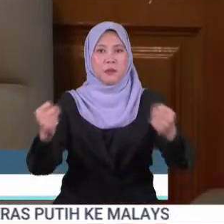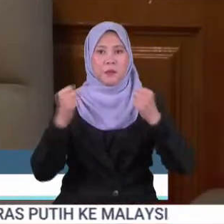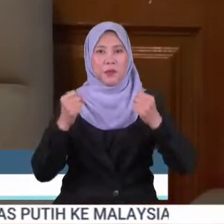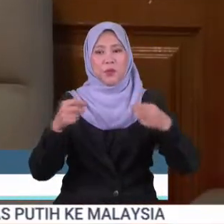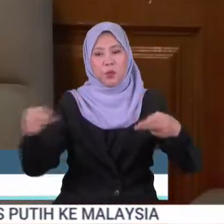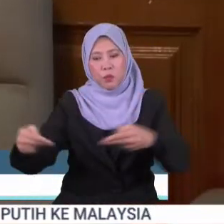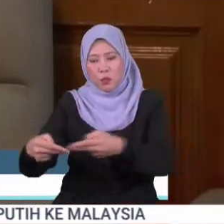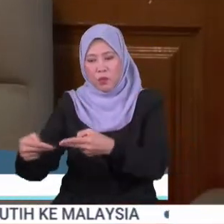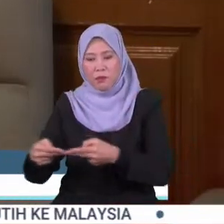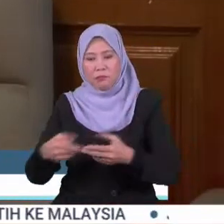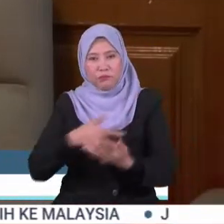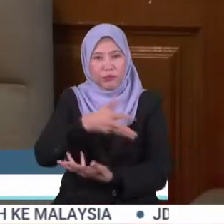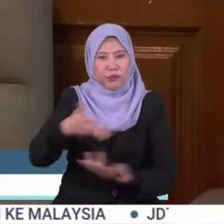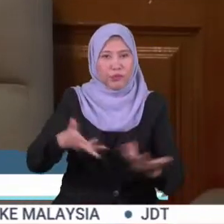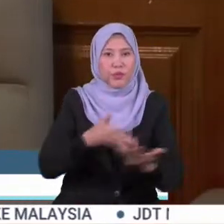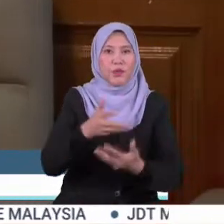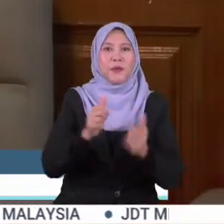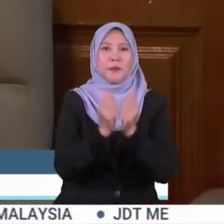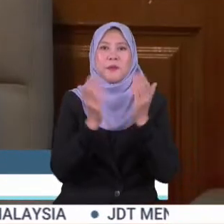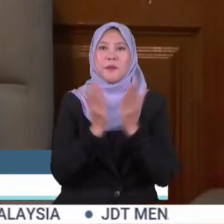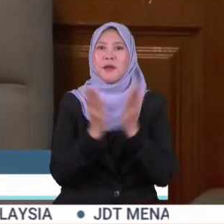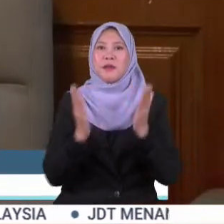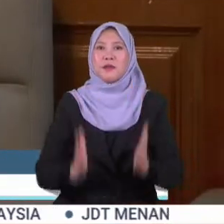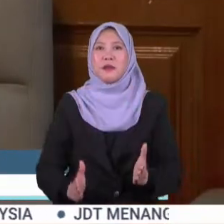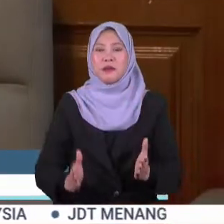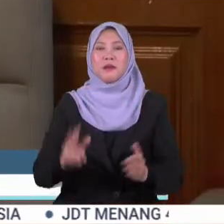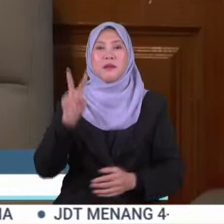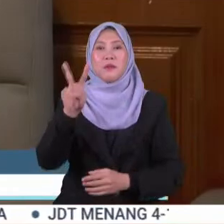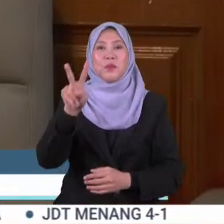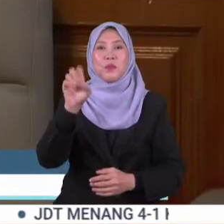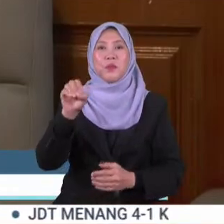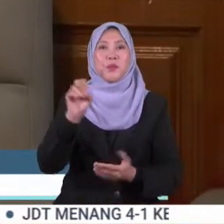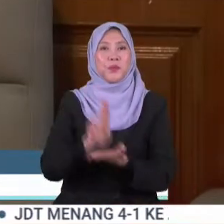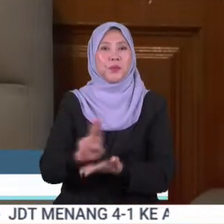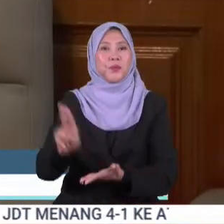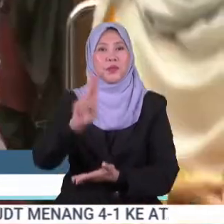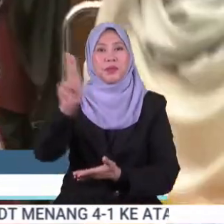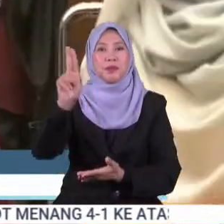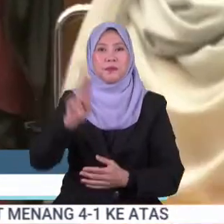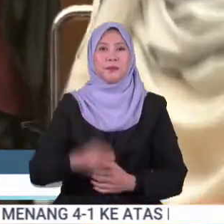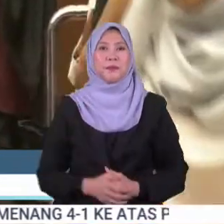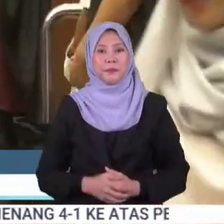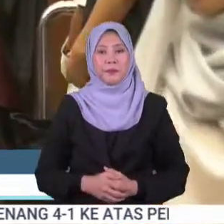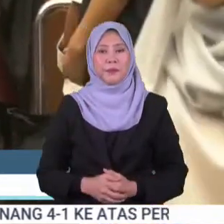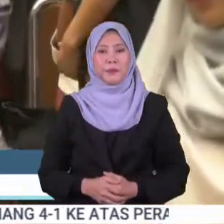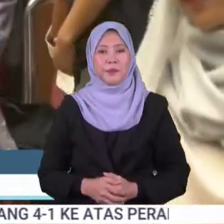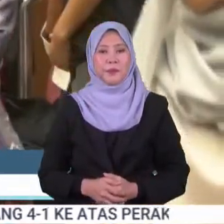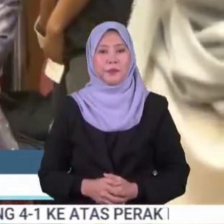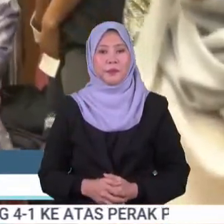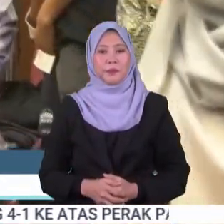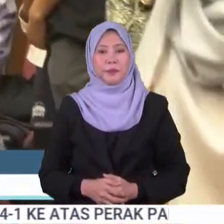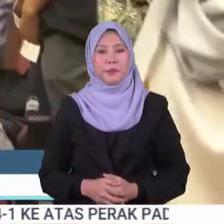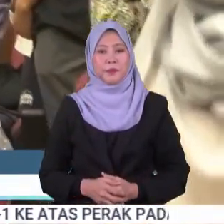lagi silaturahim antara pelajar-pelajar untuk 20 universiti awam ni.